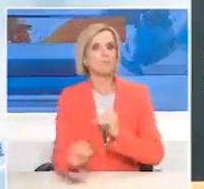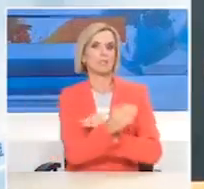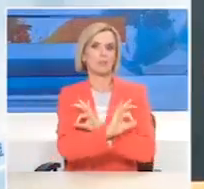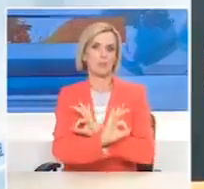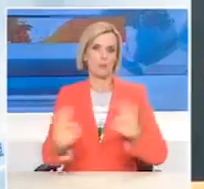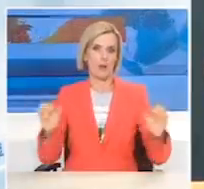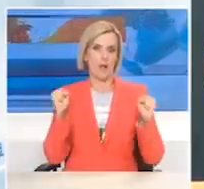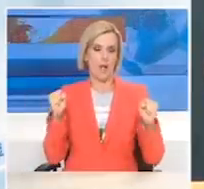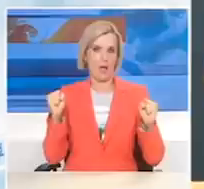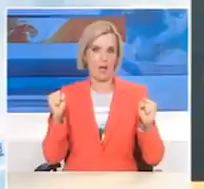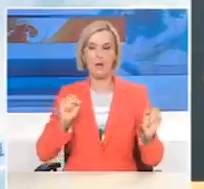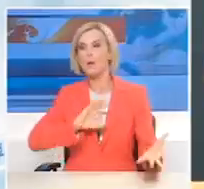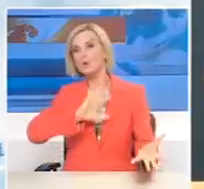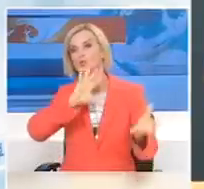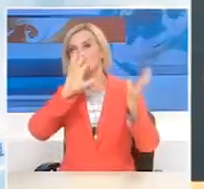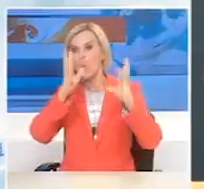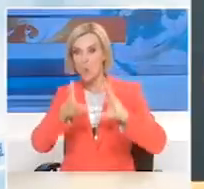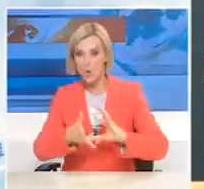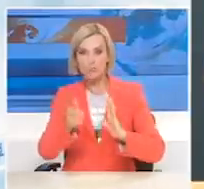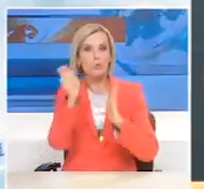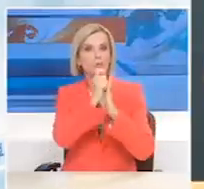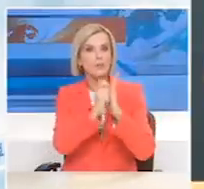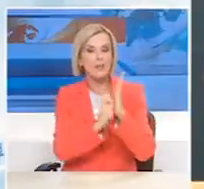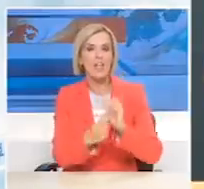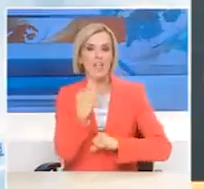καλά. Παγκόσμια έχουν καταγραφεί